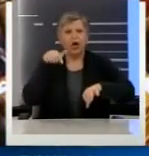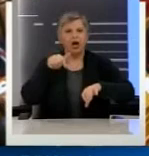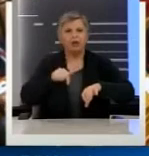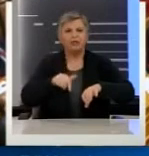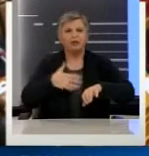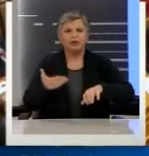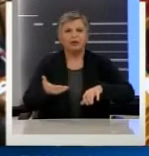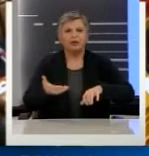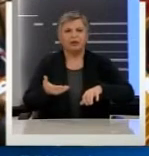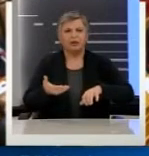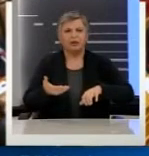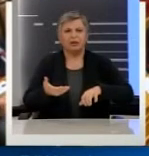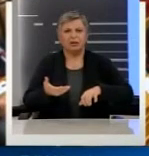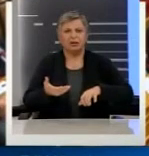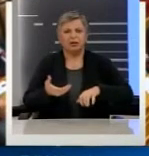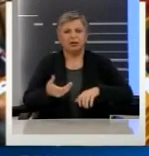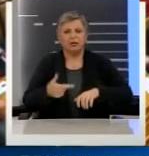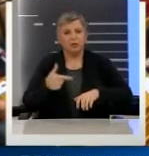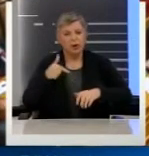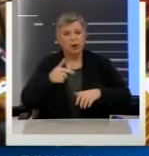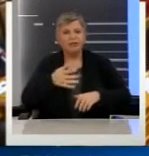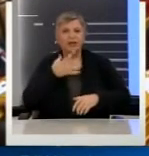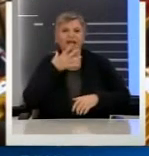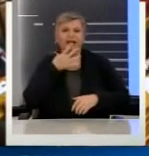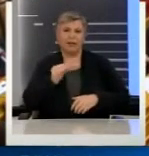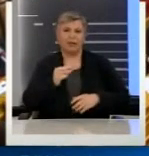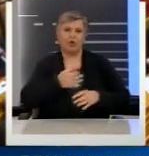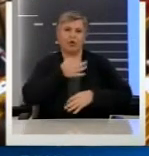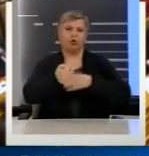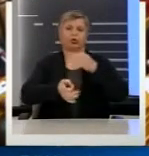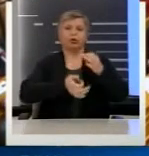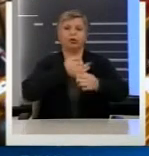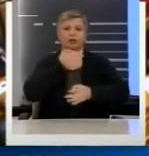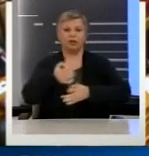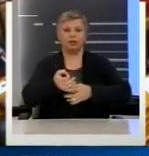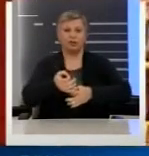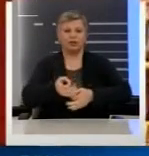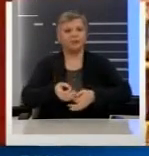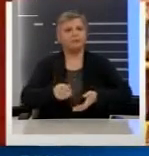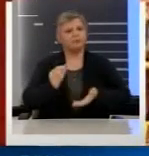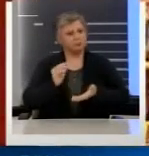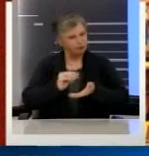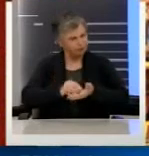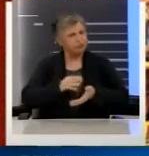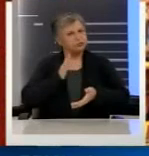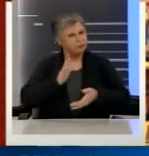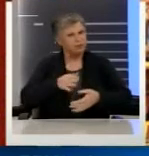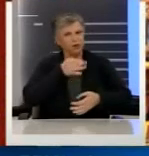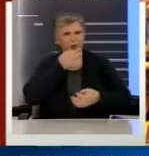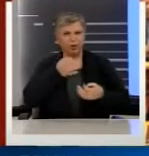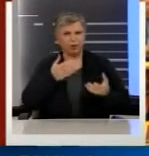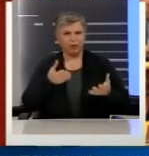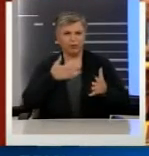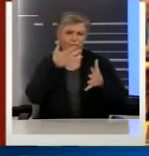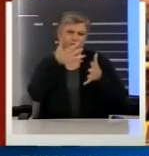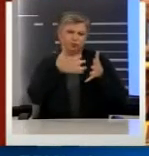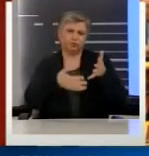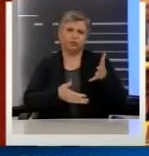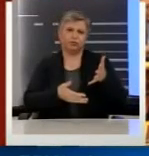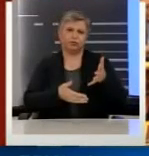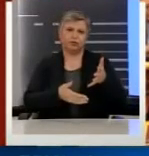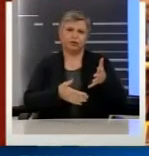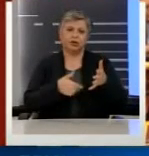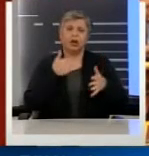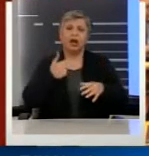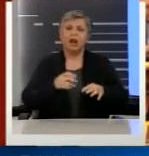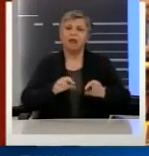Γιατί τα λέω αυτά? Και θα μπορούσαμε να πούμε και πάρα πολλά άλλα πράγματα. διότι δεν είναι δυνατόν να μηδενίζουμε συνεχώς το